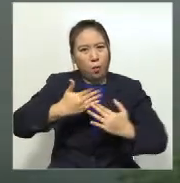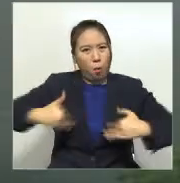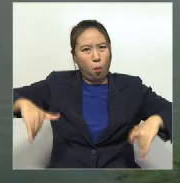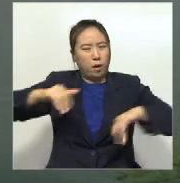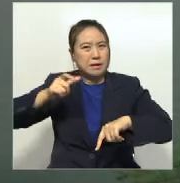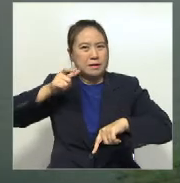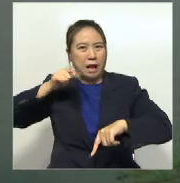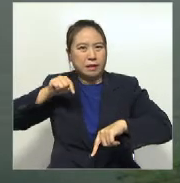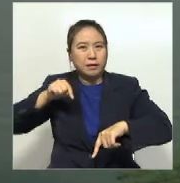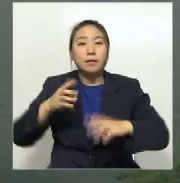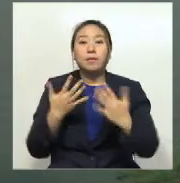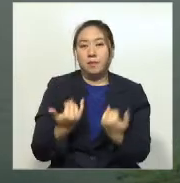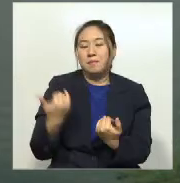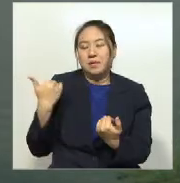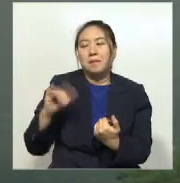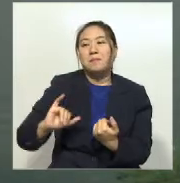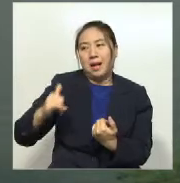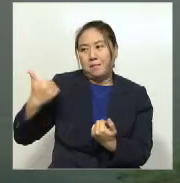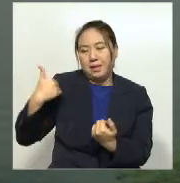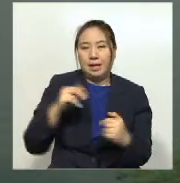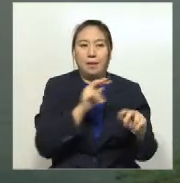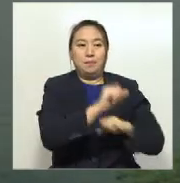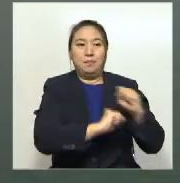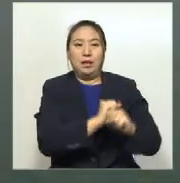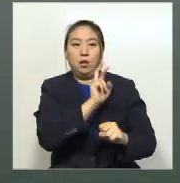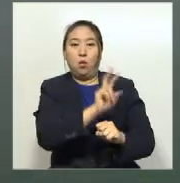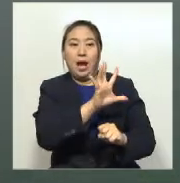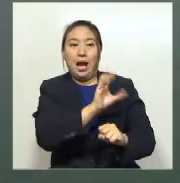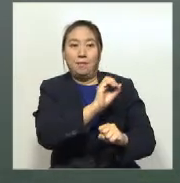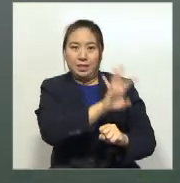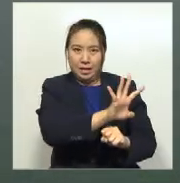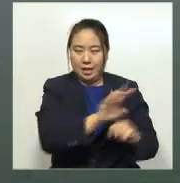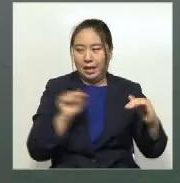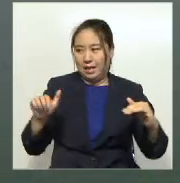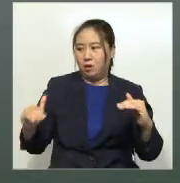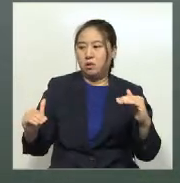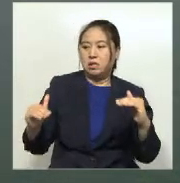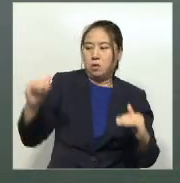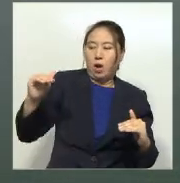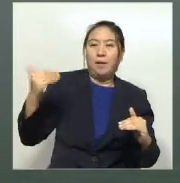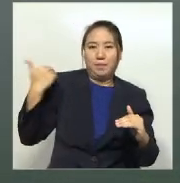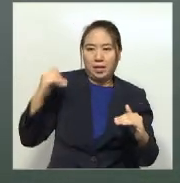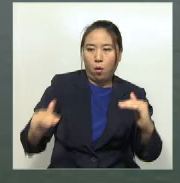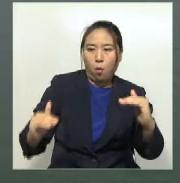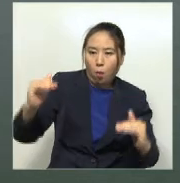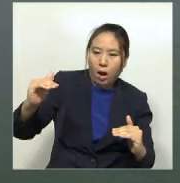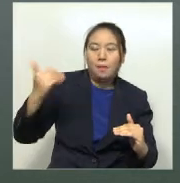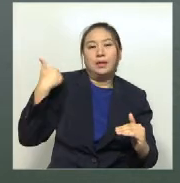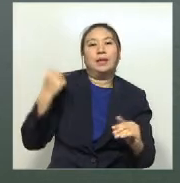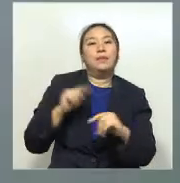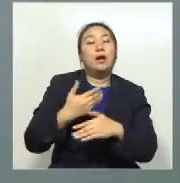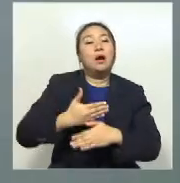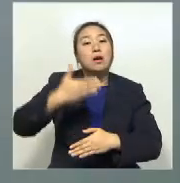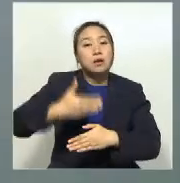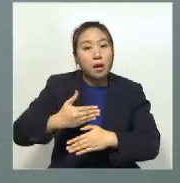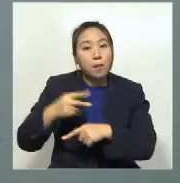ปริมานน้ำที่สูงกวาปี 2554 จริงยกตัวอย่างอย่เช่นภูมิพล ศริกิจแต่ให้